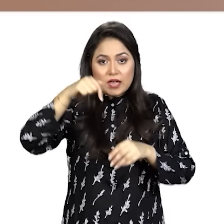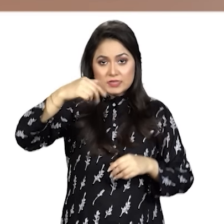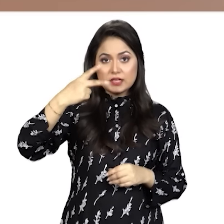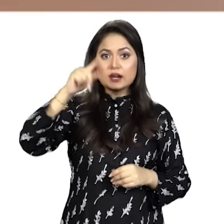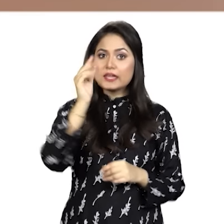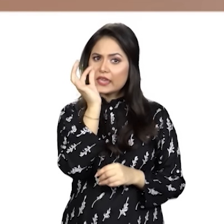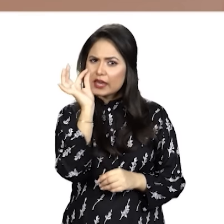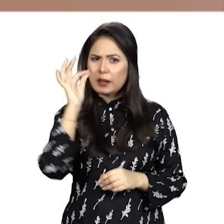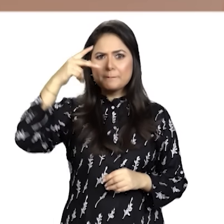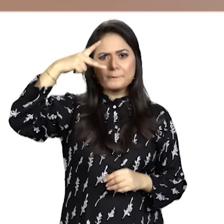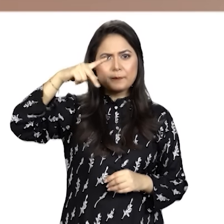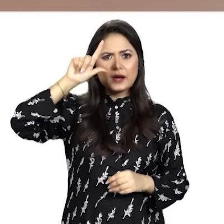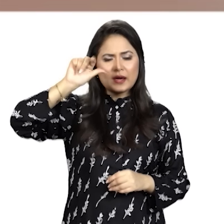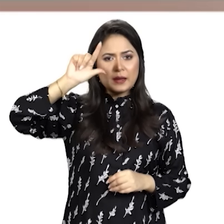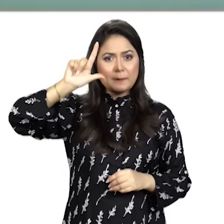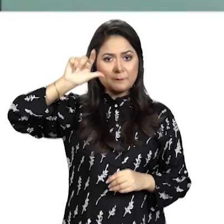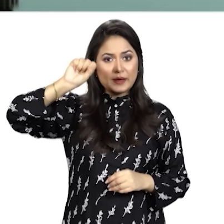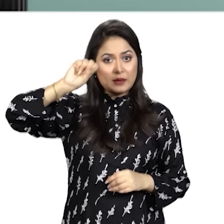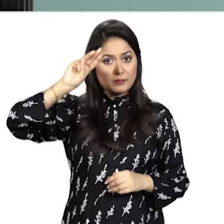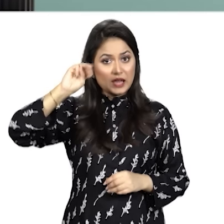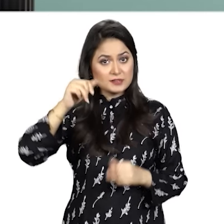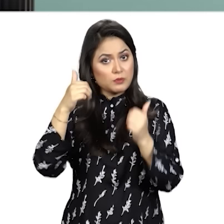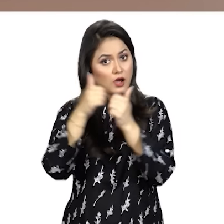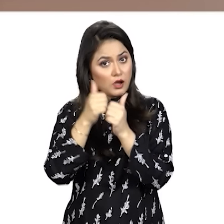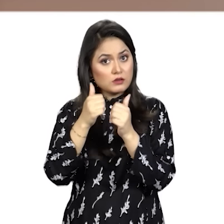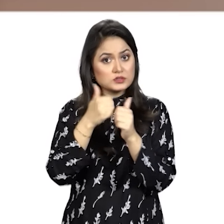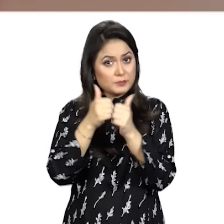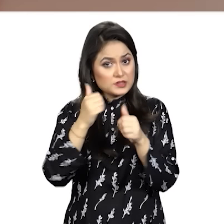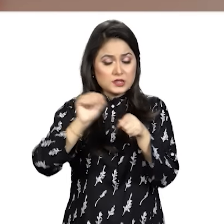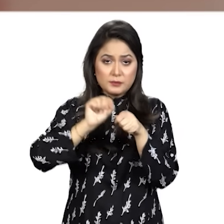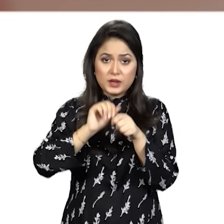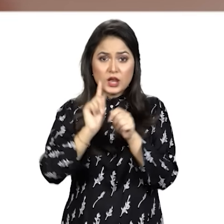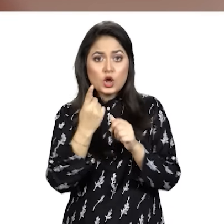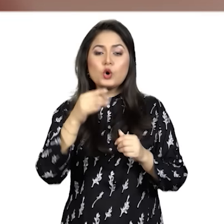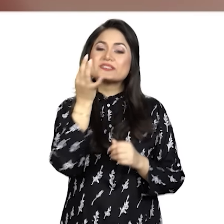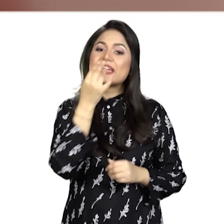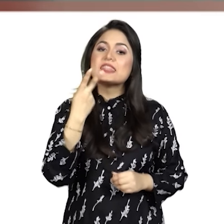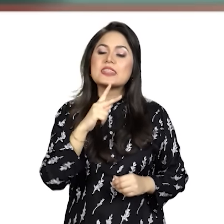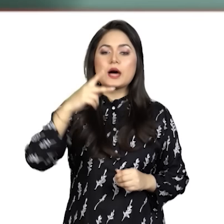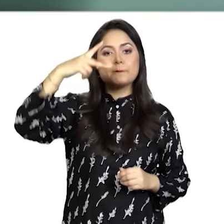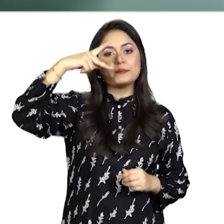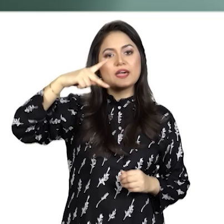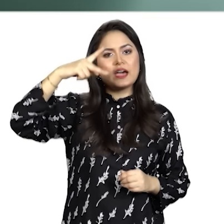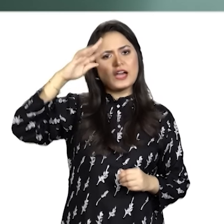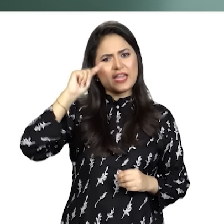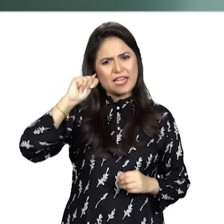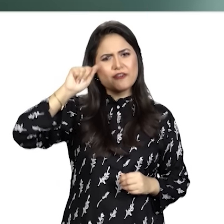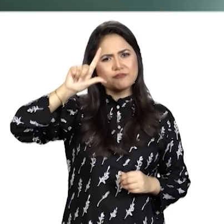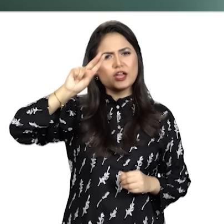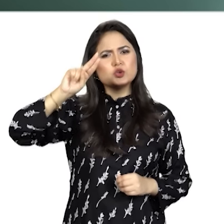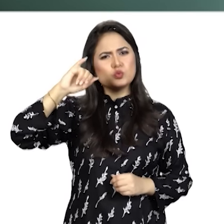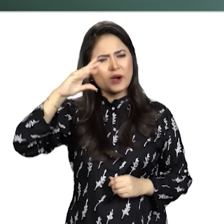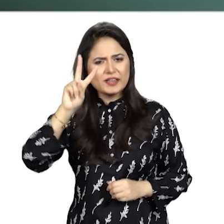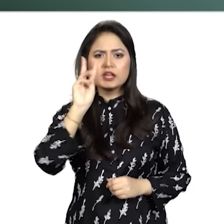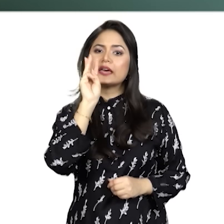झिल्ली ब्लड प्लाज्मा की मदद से ये लुब्रिकेंट बनाती है। ये सियाल मादा साइनोवेल फ्लूइड कहलाता है, जो पानी, प्रोटीन और एक अहम